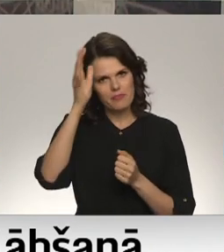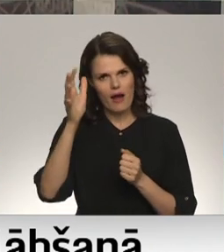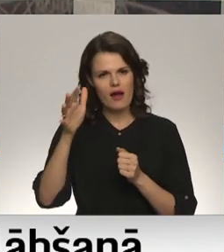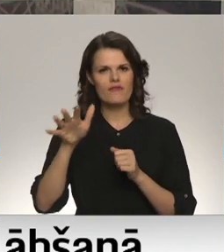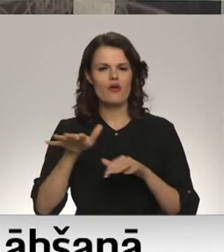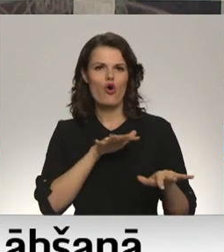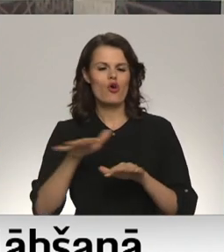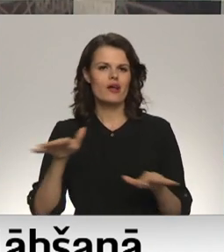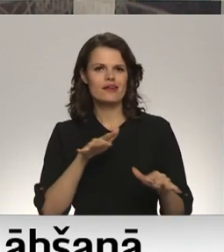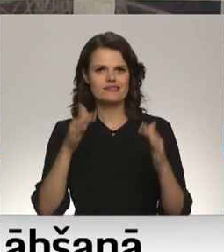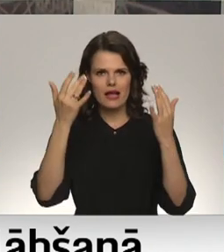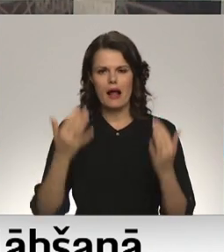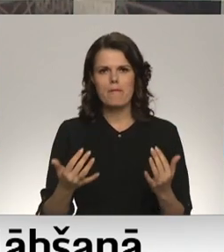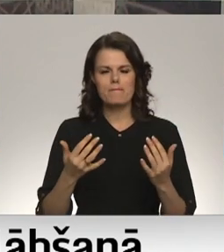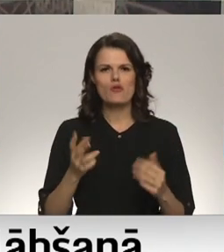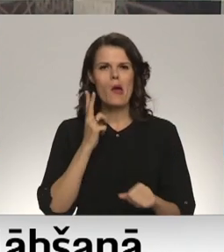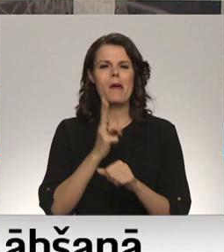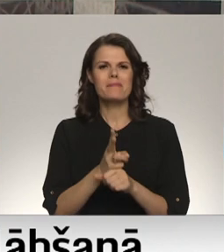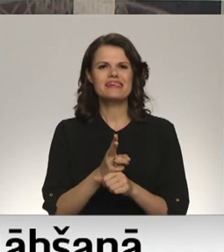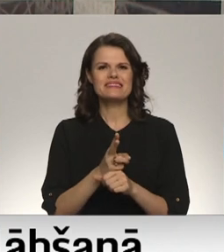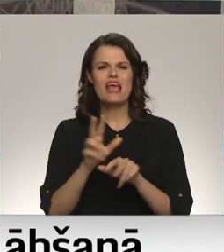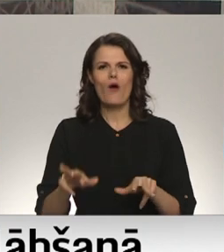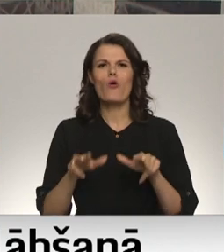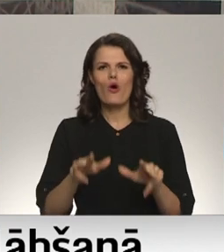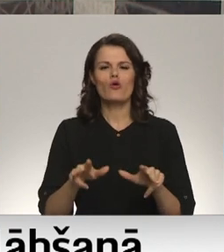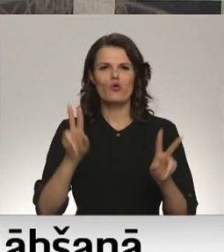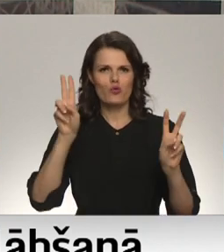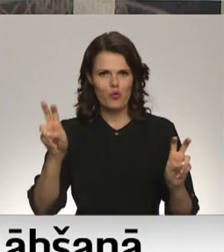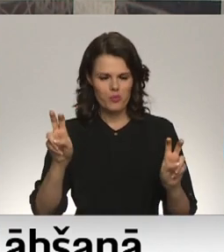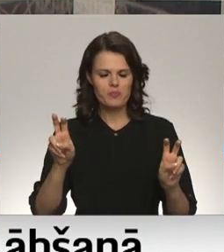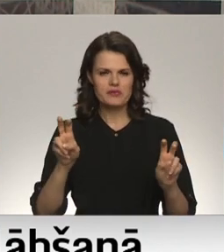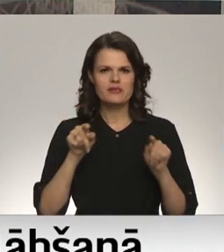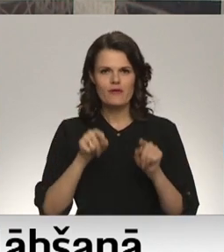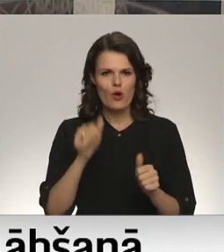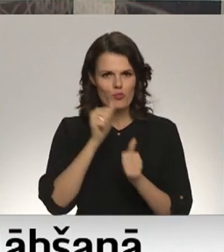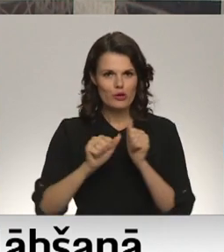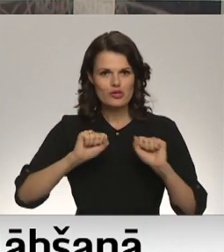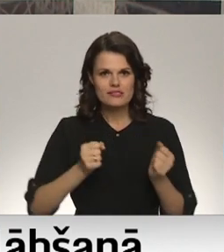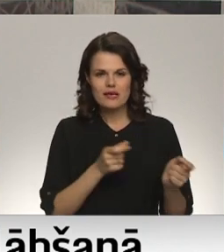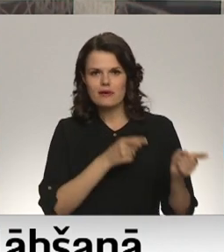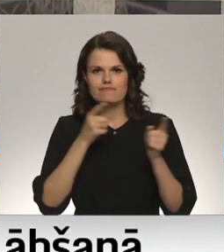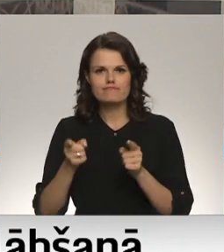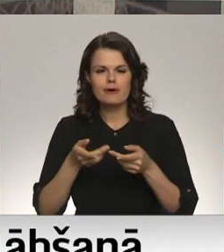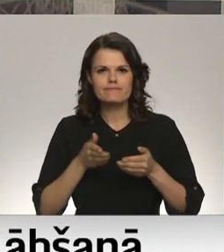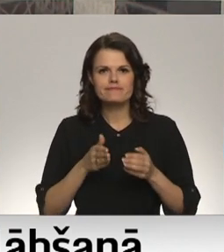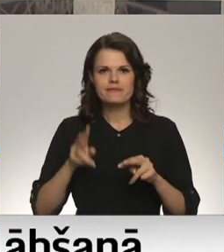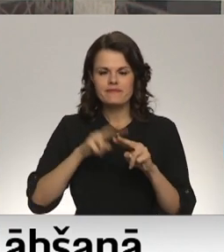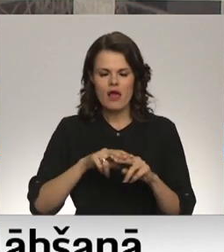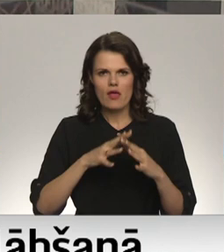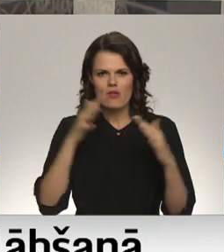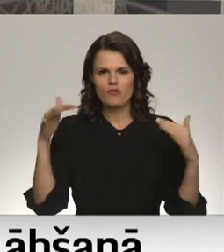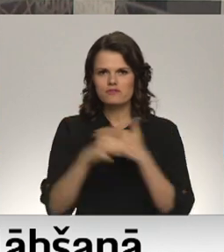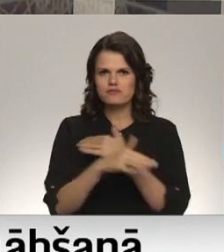Ņemot vērā vēlo pavasari, speciālisti prognozē, ka šogad krūpji no ziemošanas uz nārsta vietām varētu pārvietoties masveidīgāk.